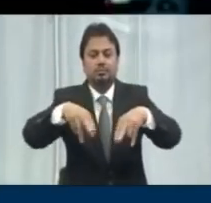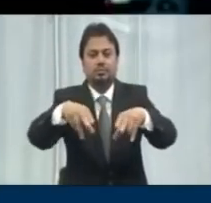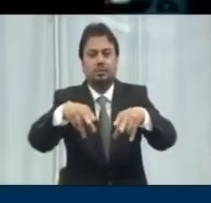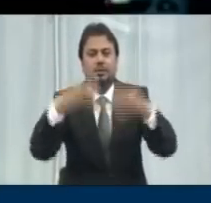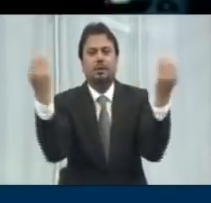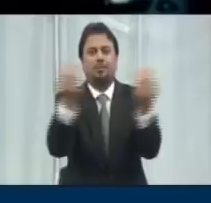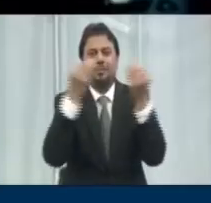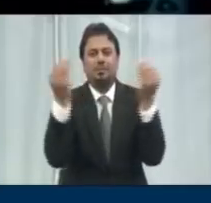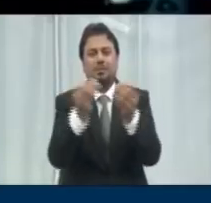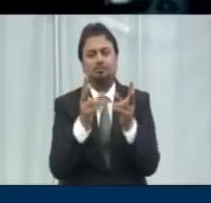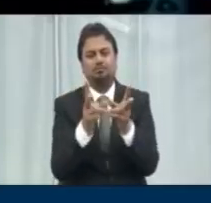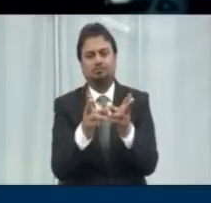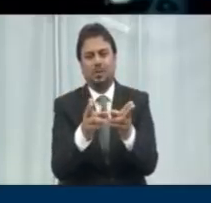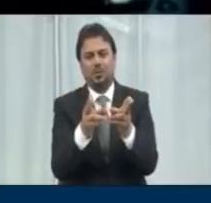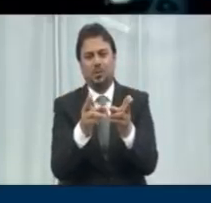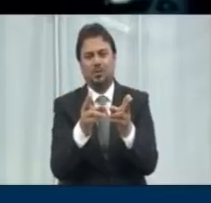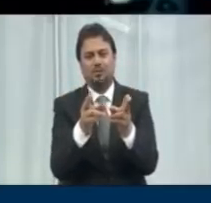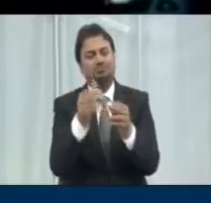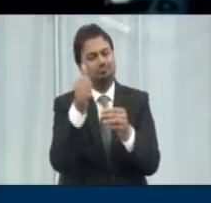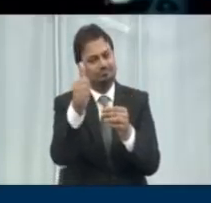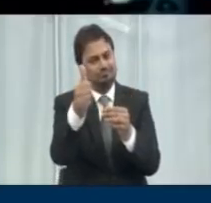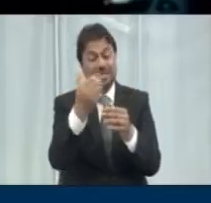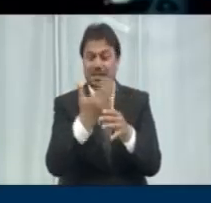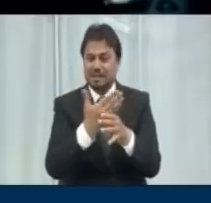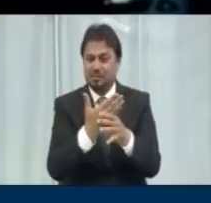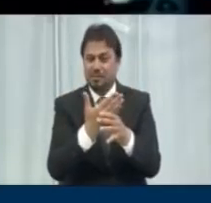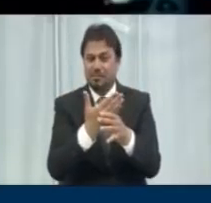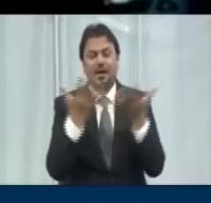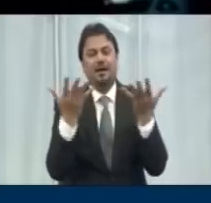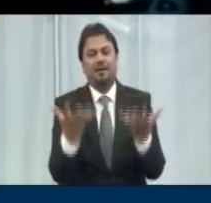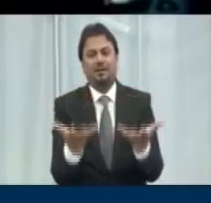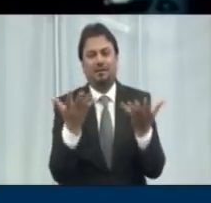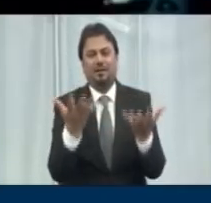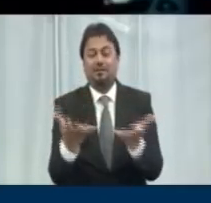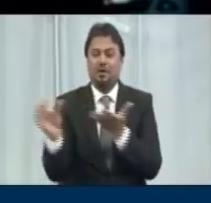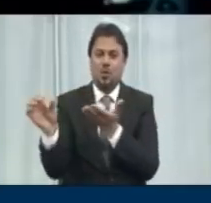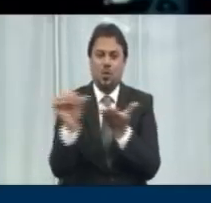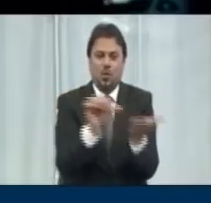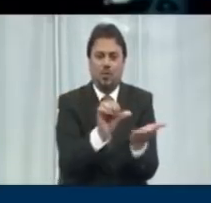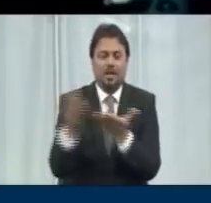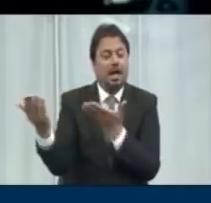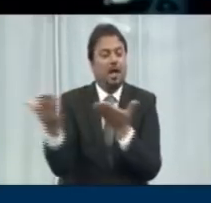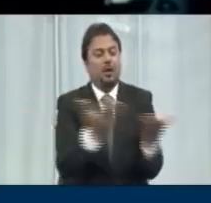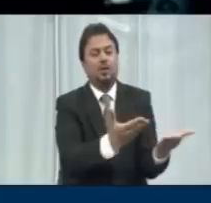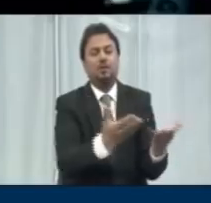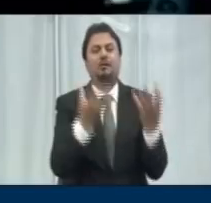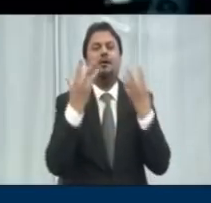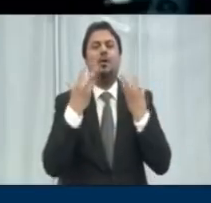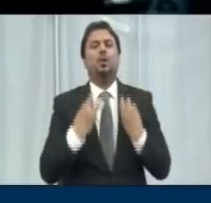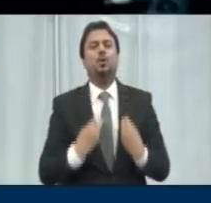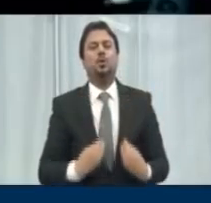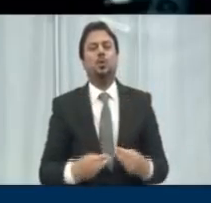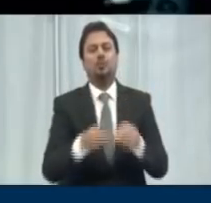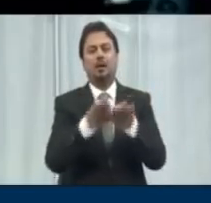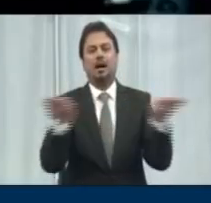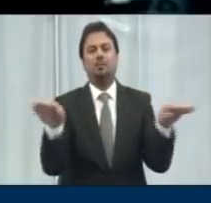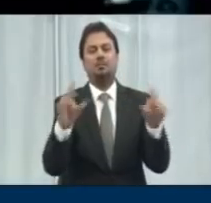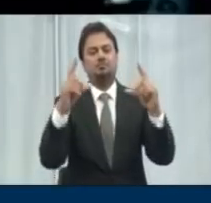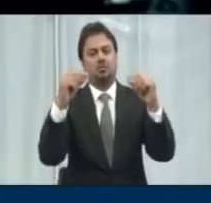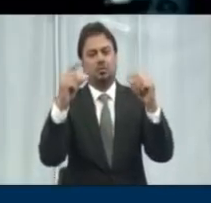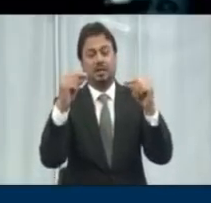حظرا للتجوال، هذا أيضا سيساعد في عملية تهيئة الظروف المناسبة